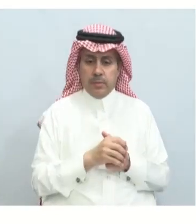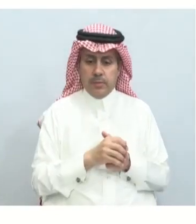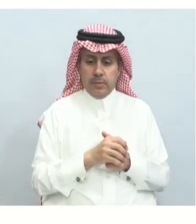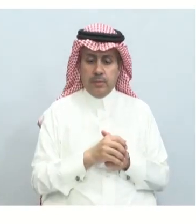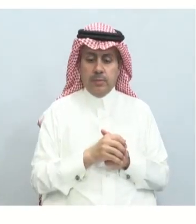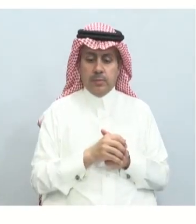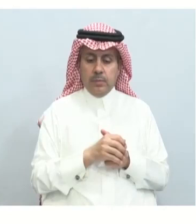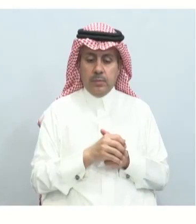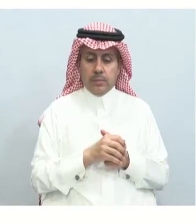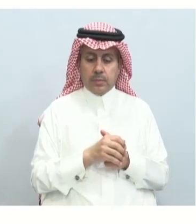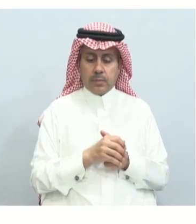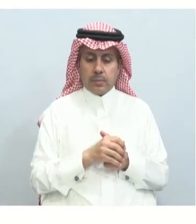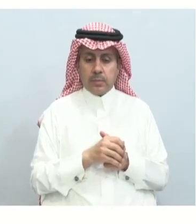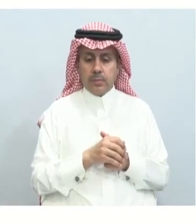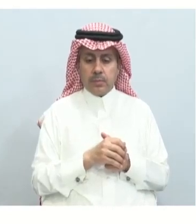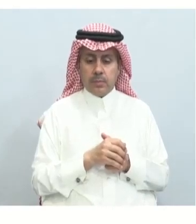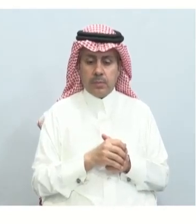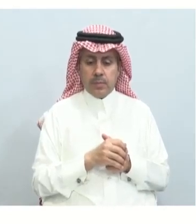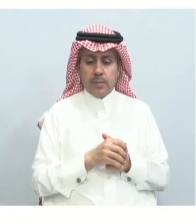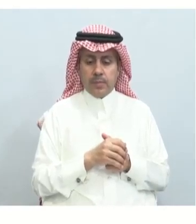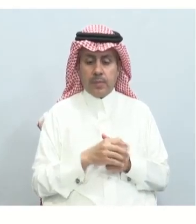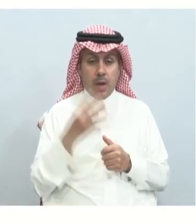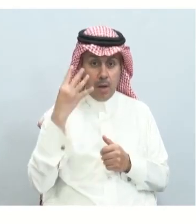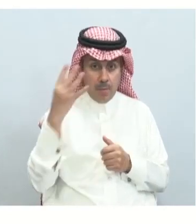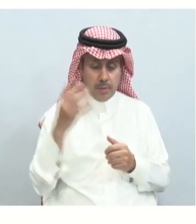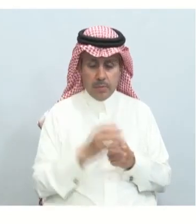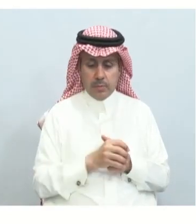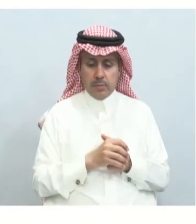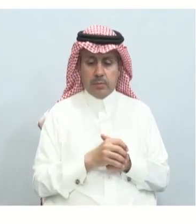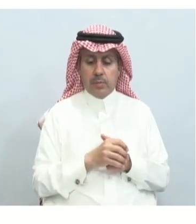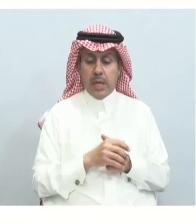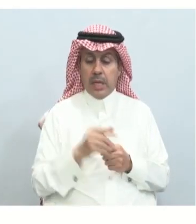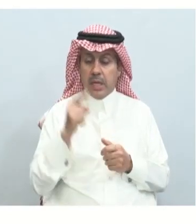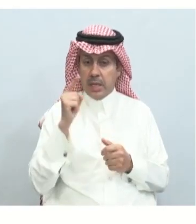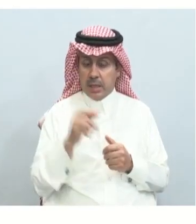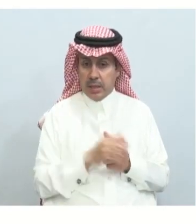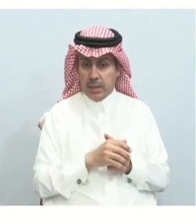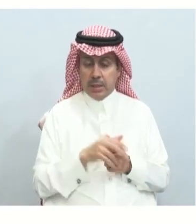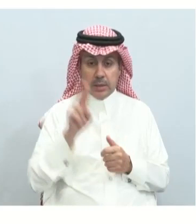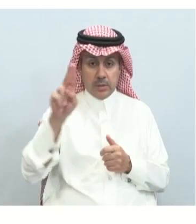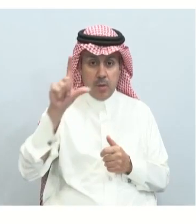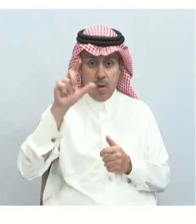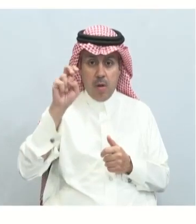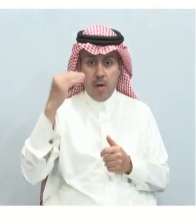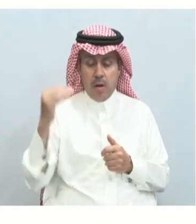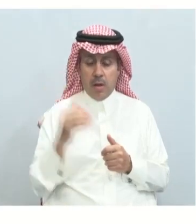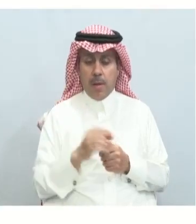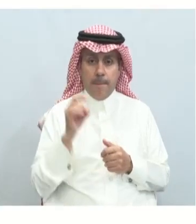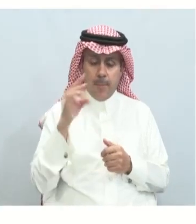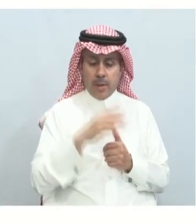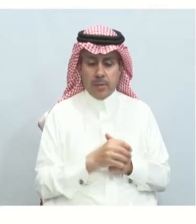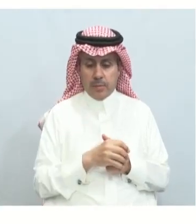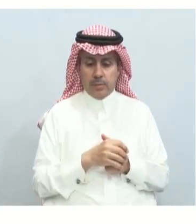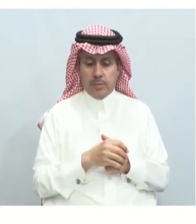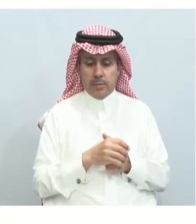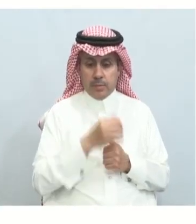امراه اجنبيه وهذا لا يجوز الصوره الرابعه ان يجري تلقيح خارجي